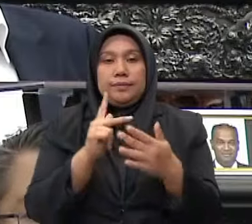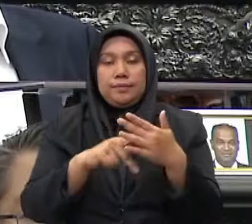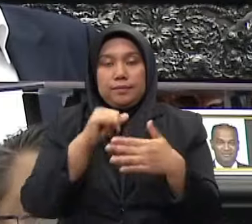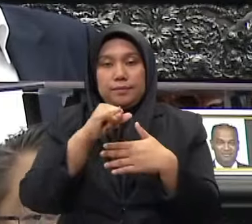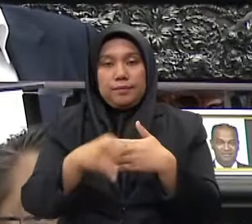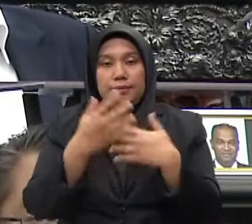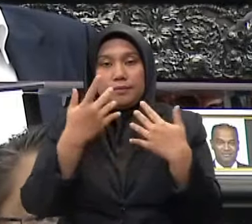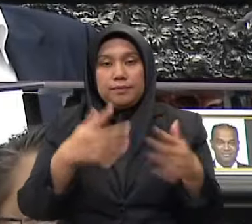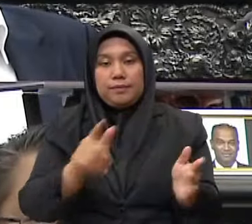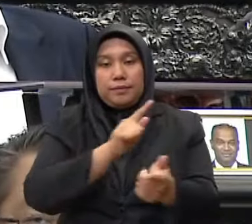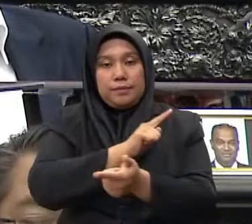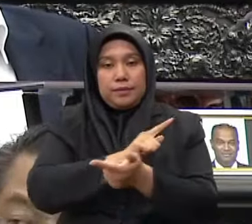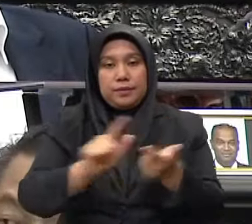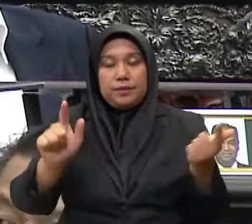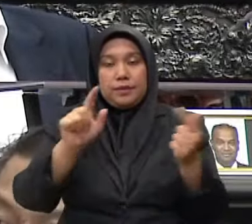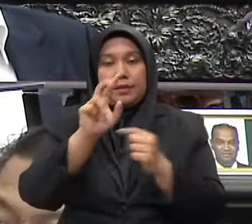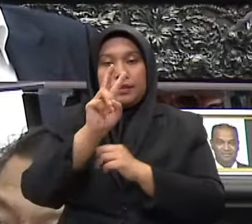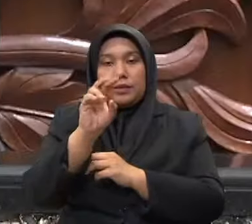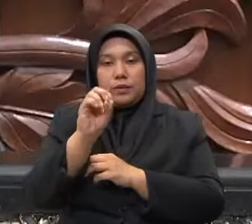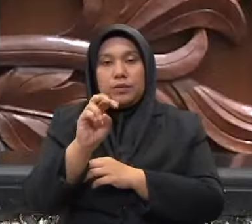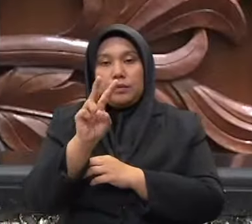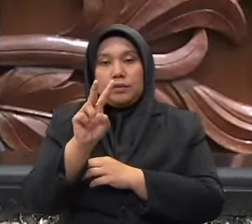2024 terima